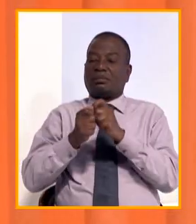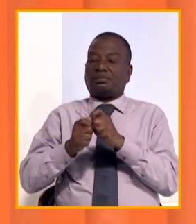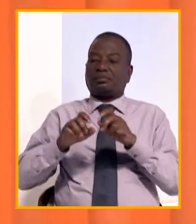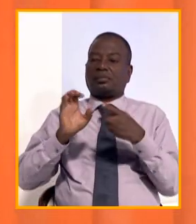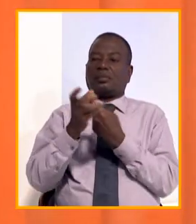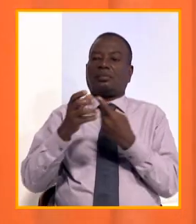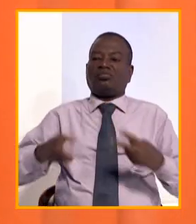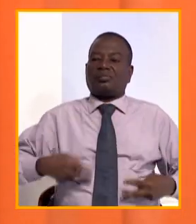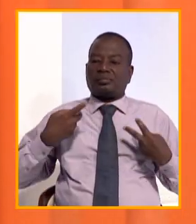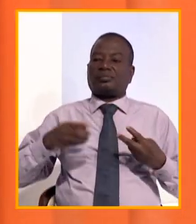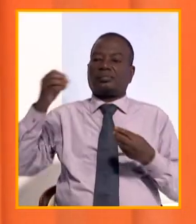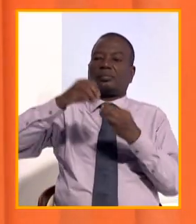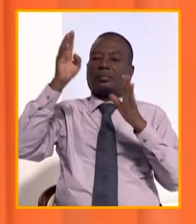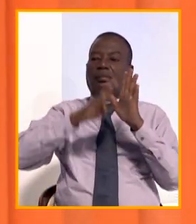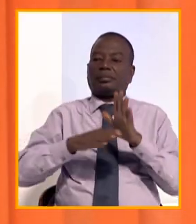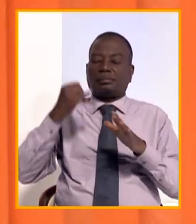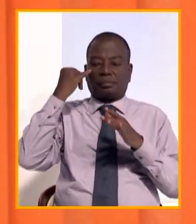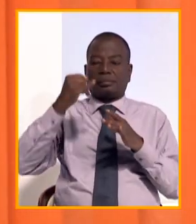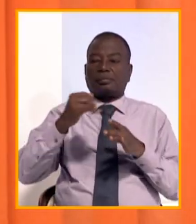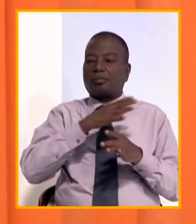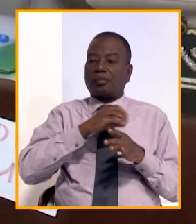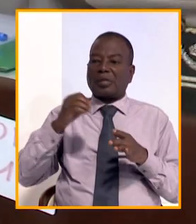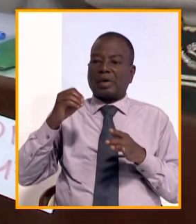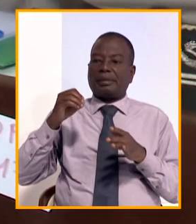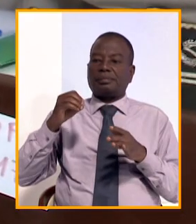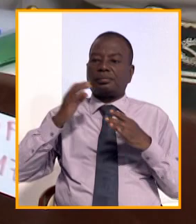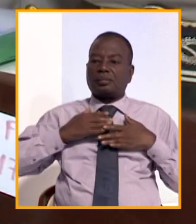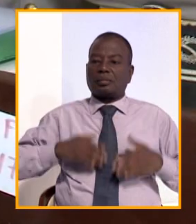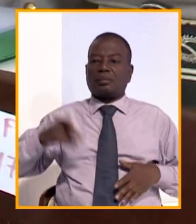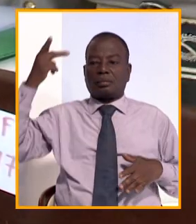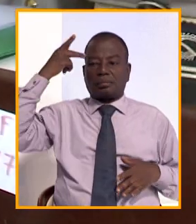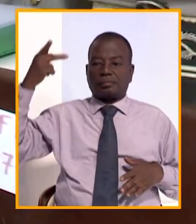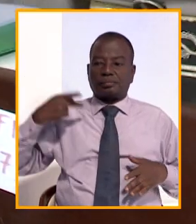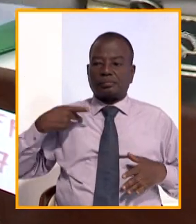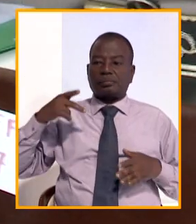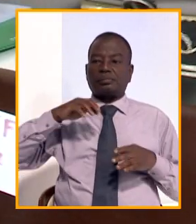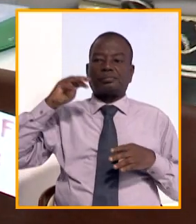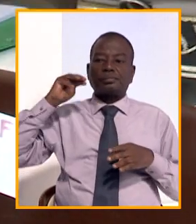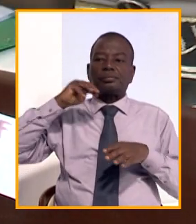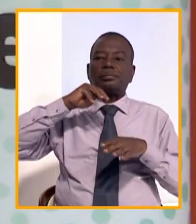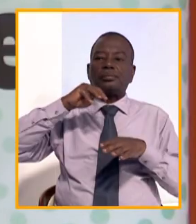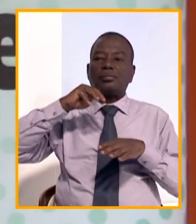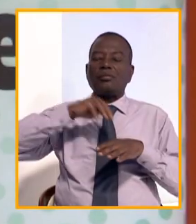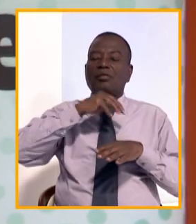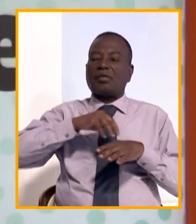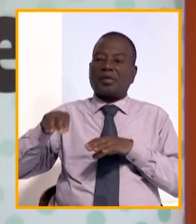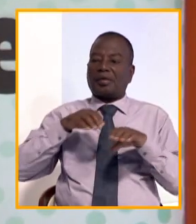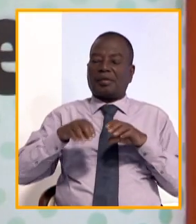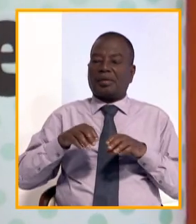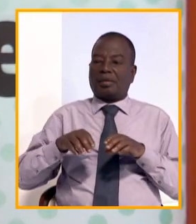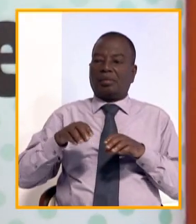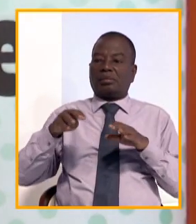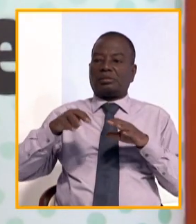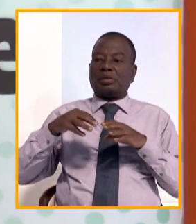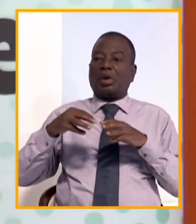vie sociale, le renforcement de l'image et du prestige du corps préfectoral, C'est la mission que s'est assignée la mutuelle sociale du